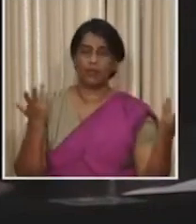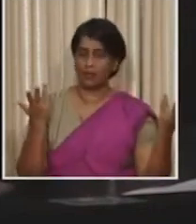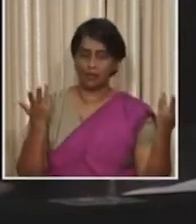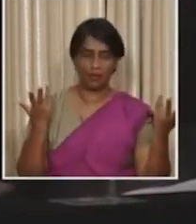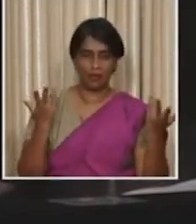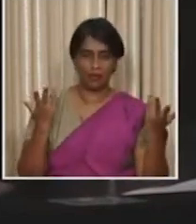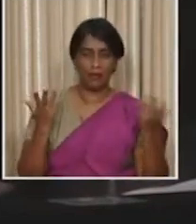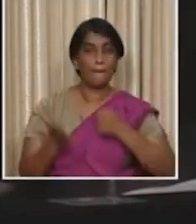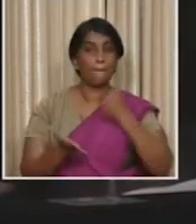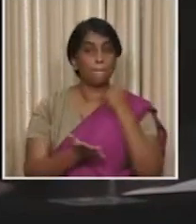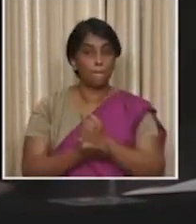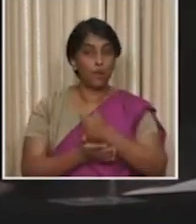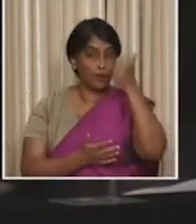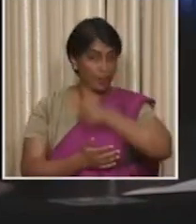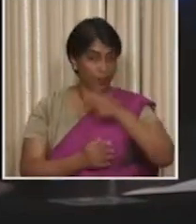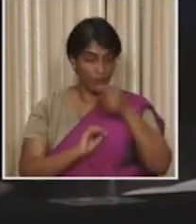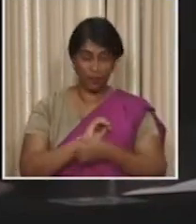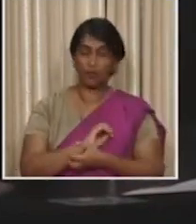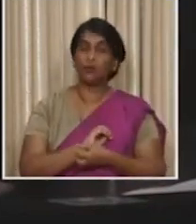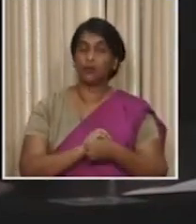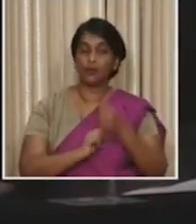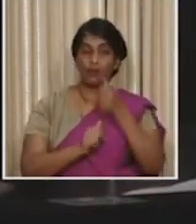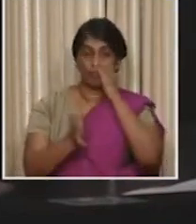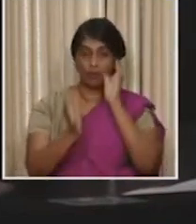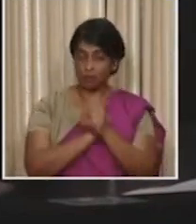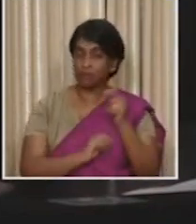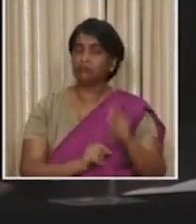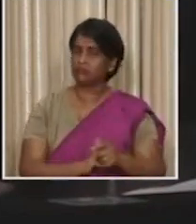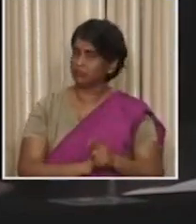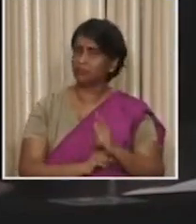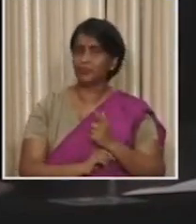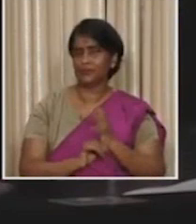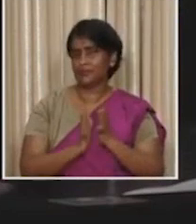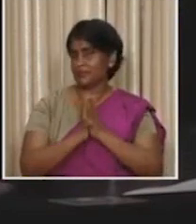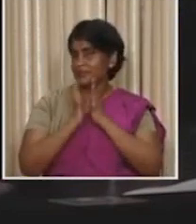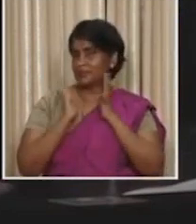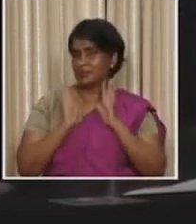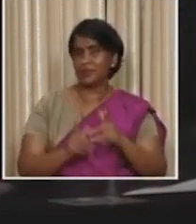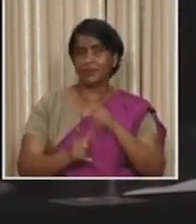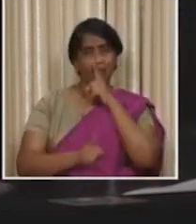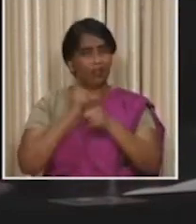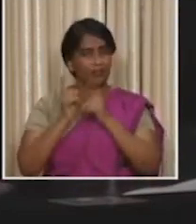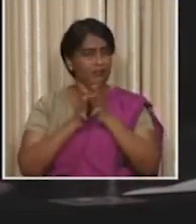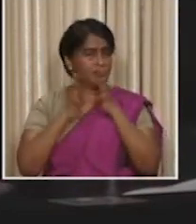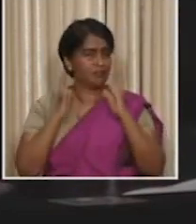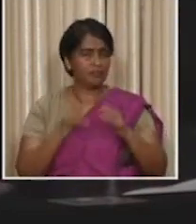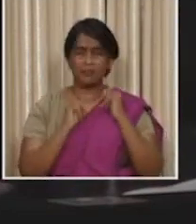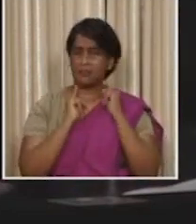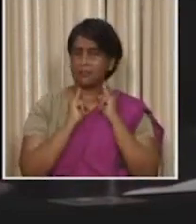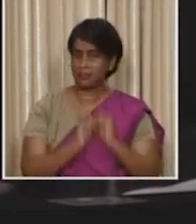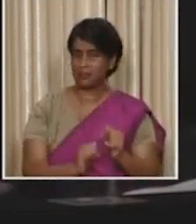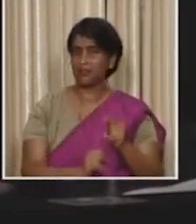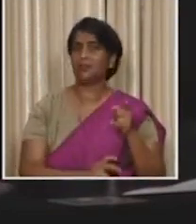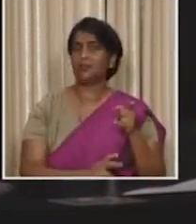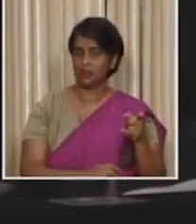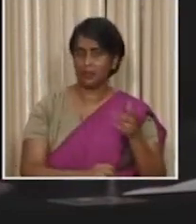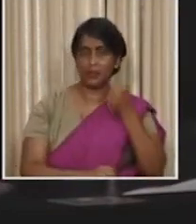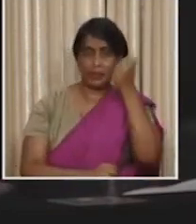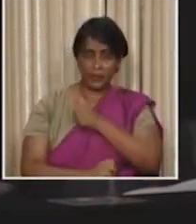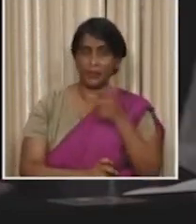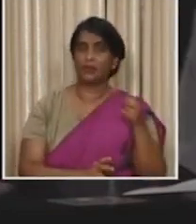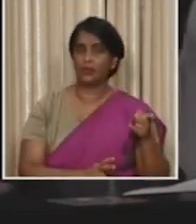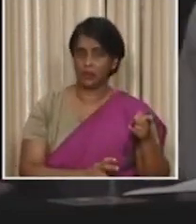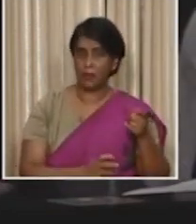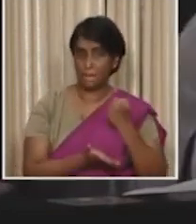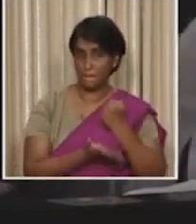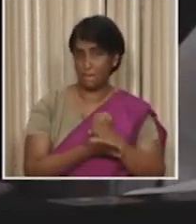ஊழல் என்பது இந்த நாட்டில் இருக்கிற மிகப்பெரிய ஊழல். உலகத்தில் எங்கேயும் இல்லாத அளவுக்கு எந்த நாட்டிலும் அடிக்கப்படாத ஒரு கொள்ளை